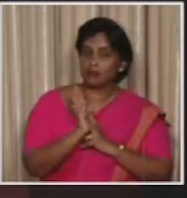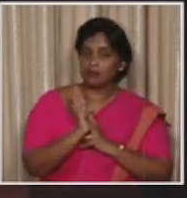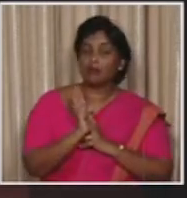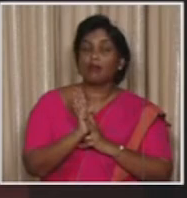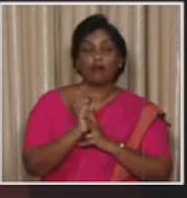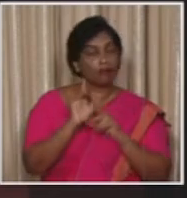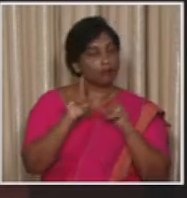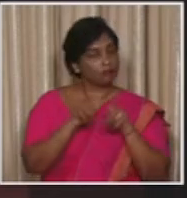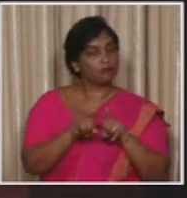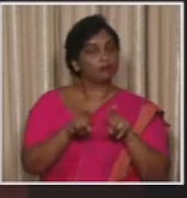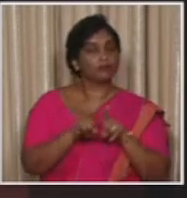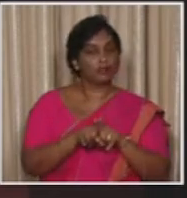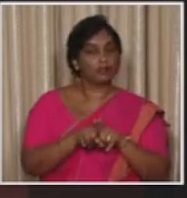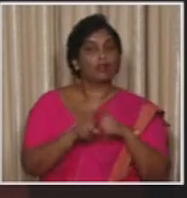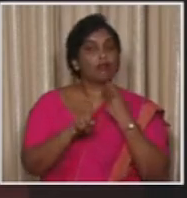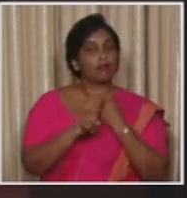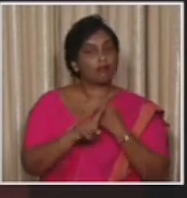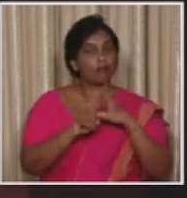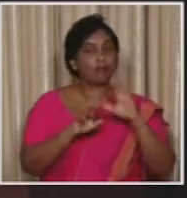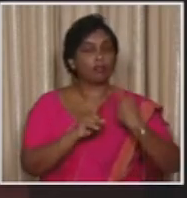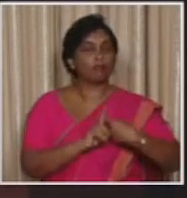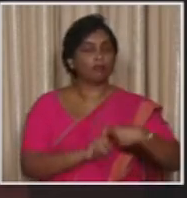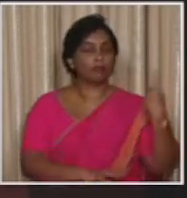ඒ වගේම කාම්බෝජයත් දැන් දියුණු